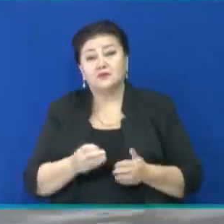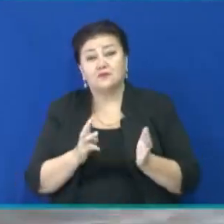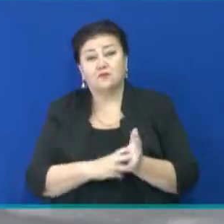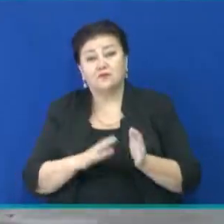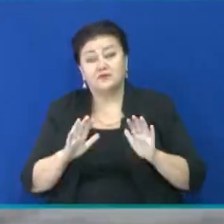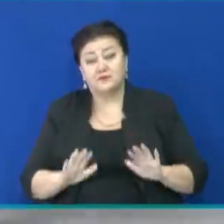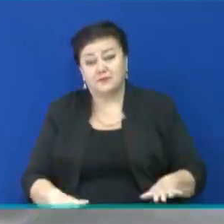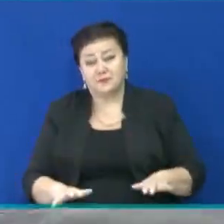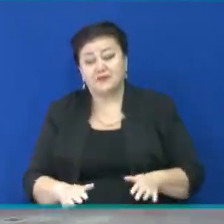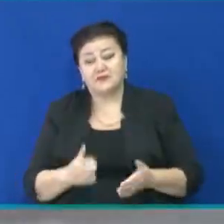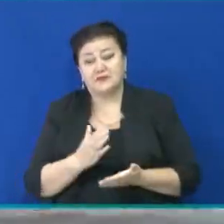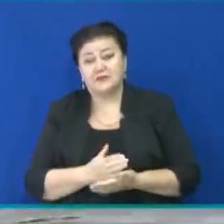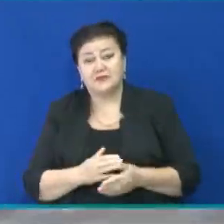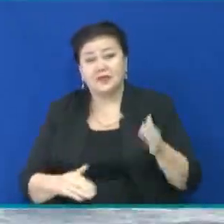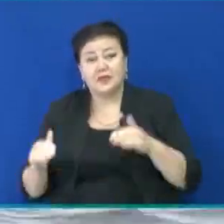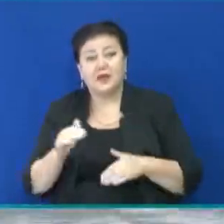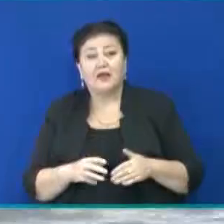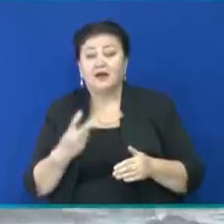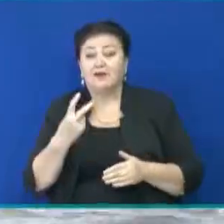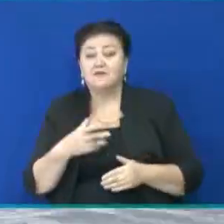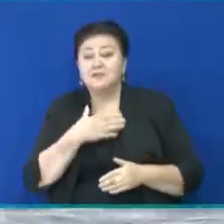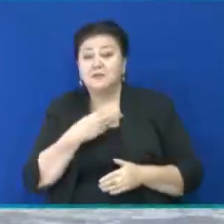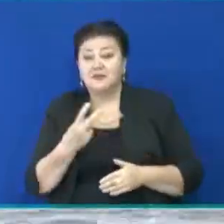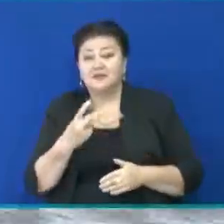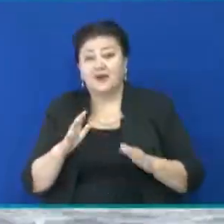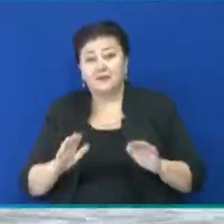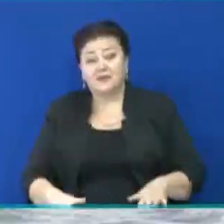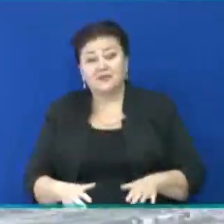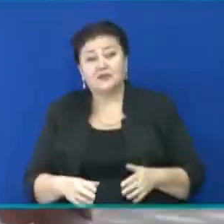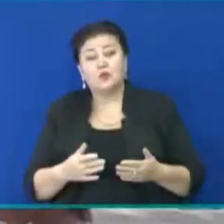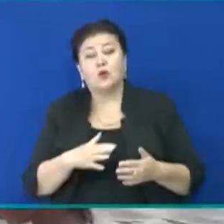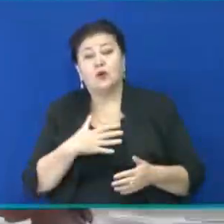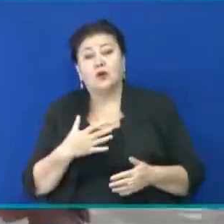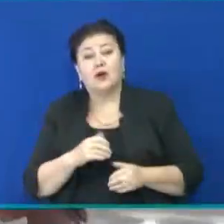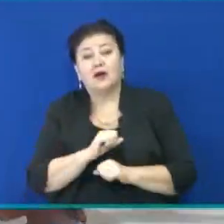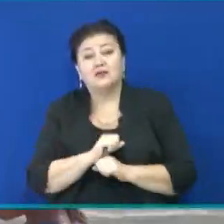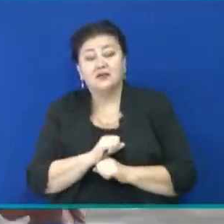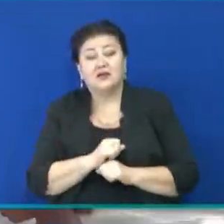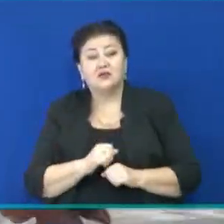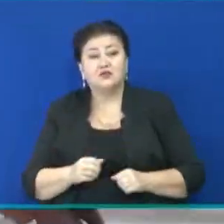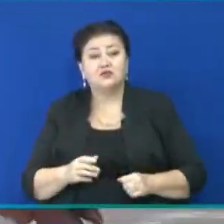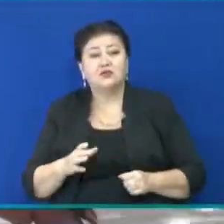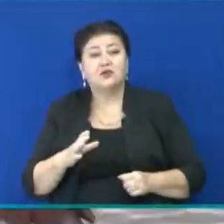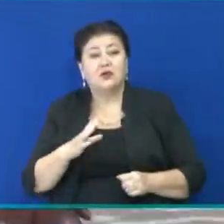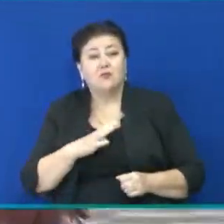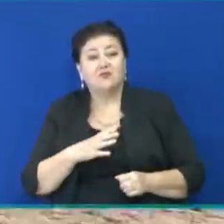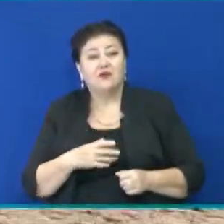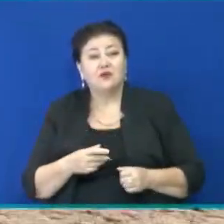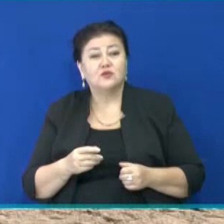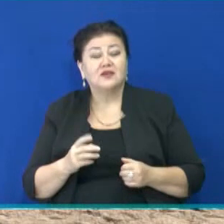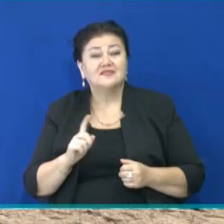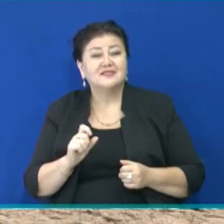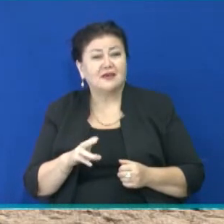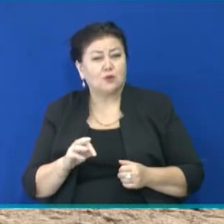Семей қаласы бойынша 2 орын белгіленген. Алайда демалушылар көп жағдайда Затан ауданындағы жағажайда жүреді. Ал ол